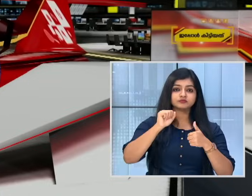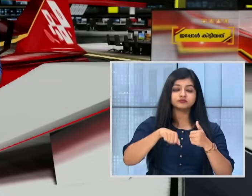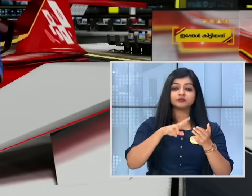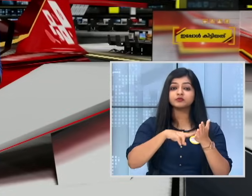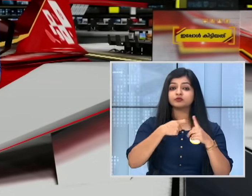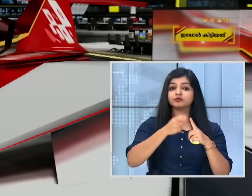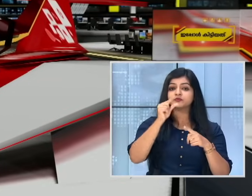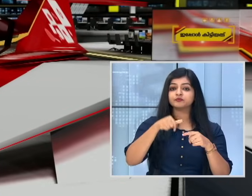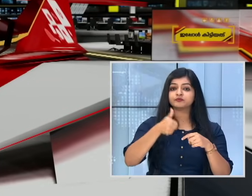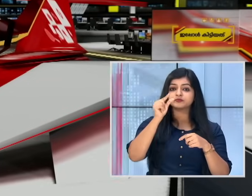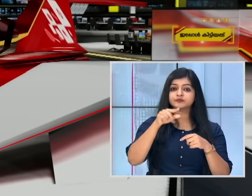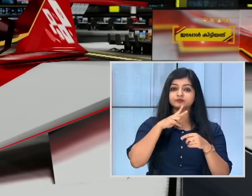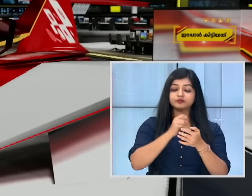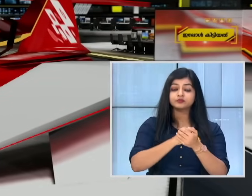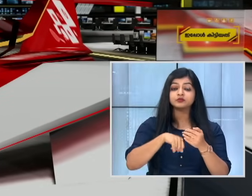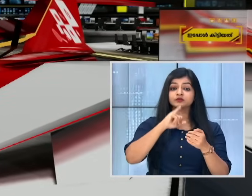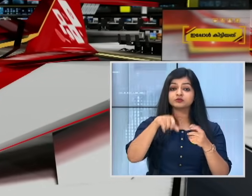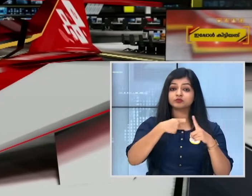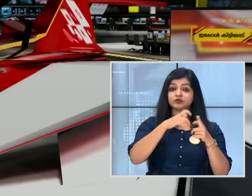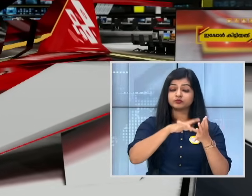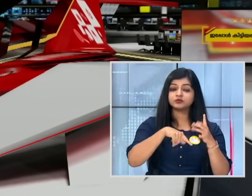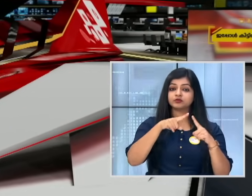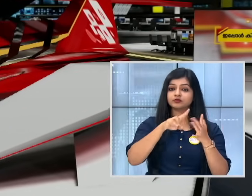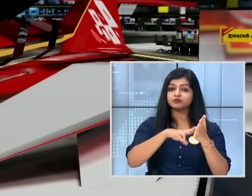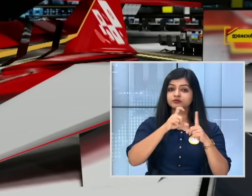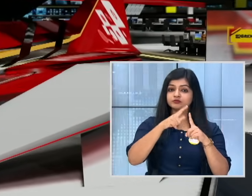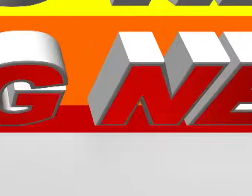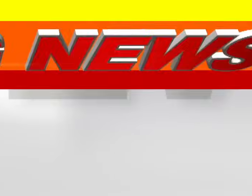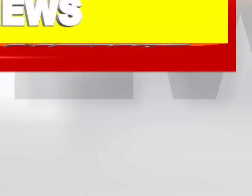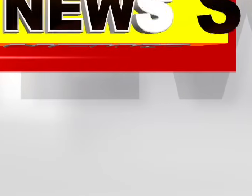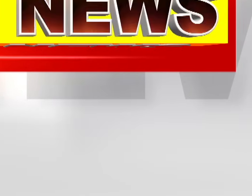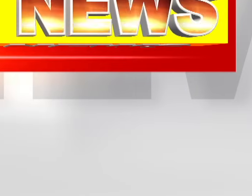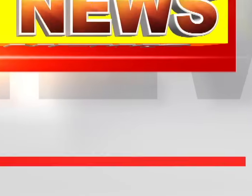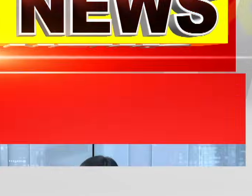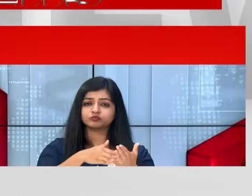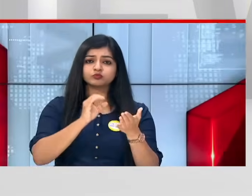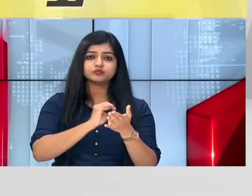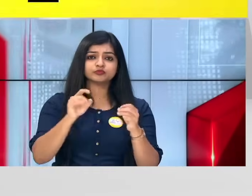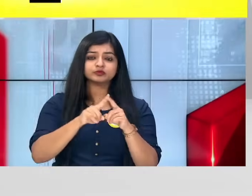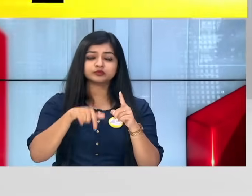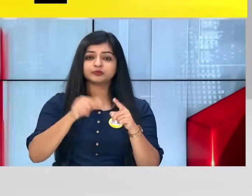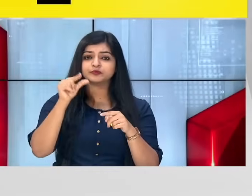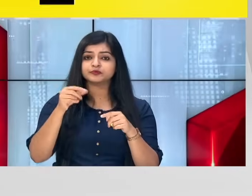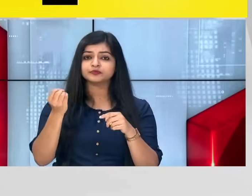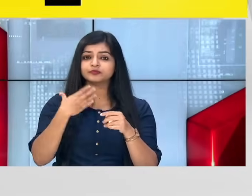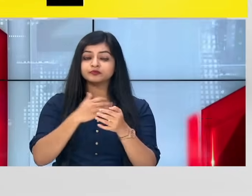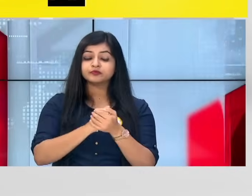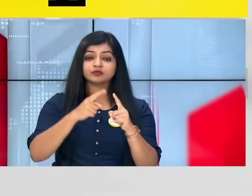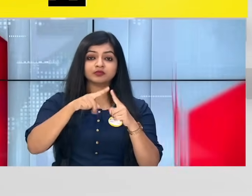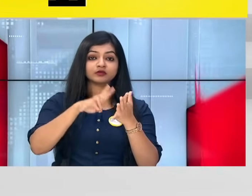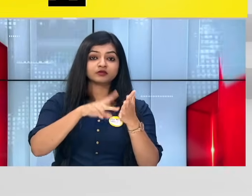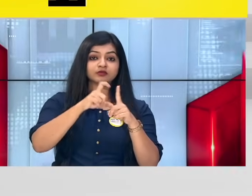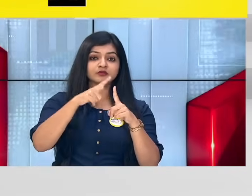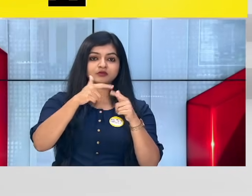അബ്ദുള്ള. ജമ്മുകാശ്മീരിൽ ഇന്ത്യ മുന്നണി ഇല്ലെന്നും ഫാറൂഖ് അബ്ദുള്ള വ്യക്തമാക്കി. അച്യുതൻ ചേരുന്നുണ്ട് ഡൽഹിയിൽ നിന്നും. അച്യുതൻ, ഇന്ത്യ മുന്നണിയിൽ നിന്ന്